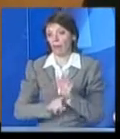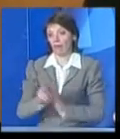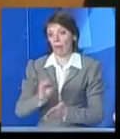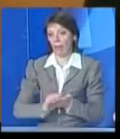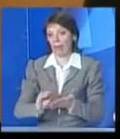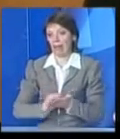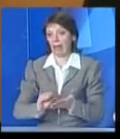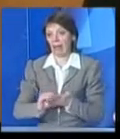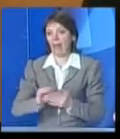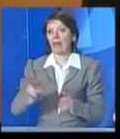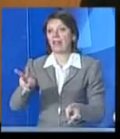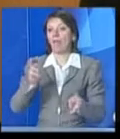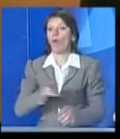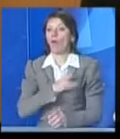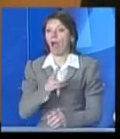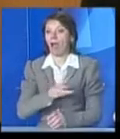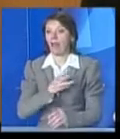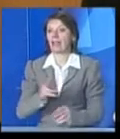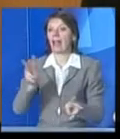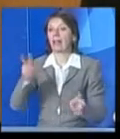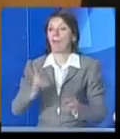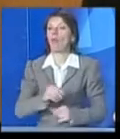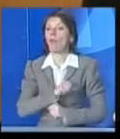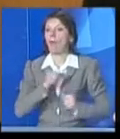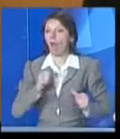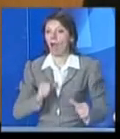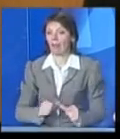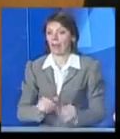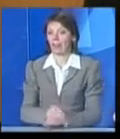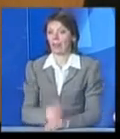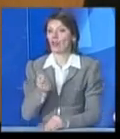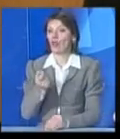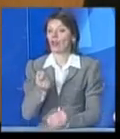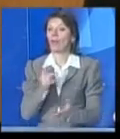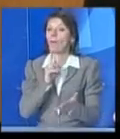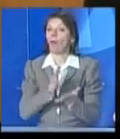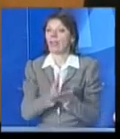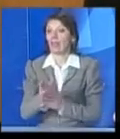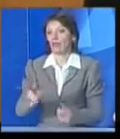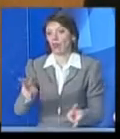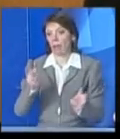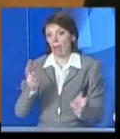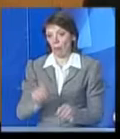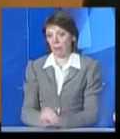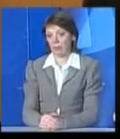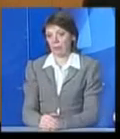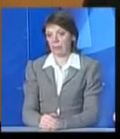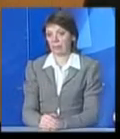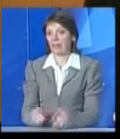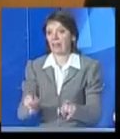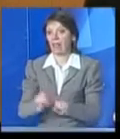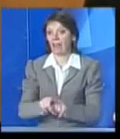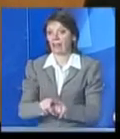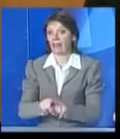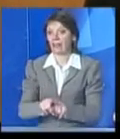більш на духовну тему, на тему кохання, на тему любові, трохи там на політичну тему. Ну і почав писати те, що мені лягало